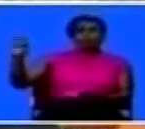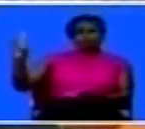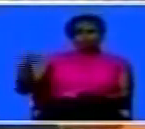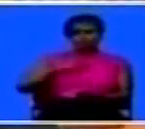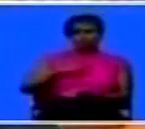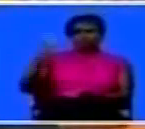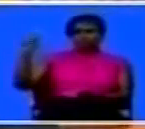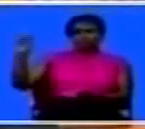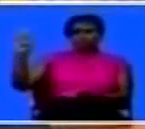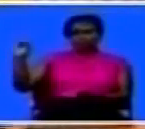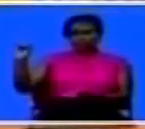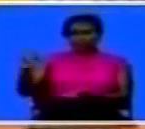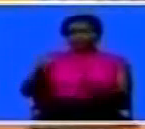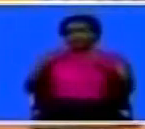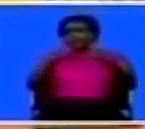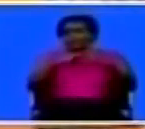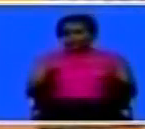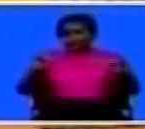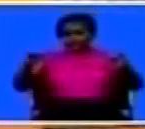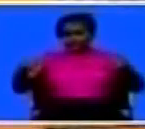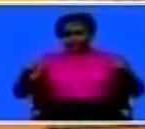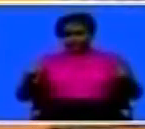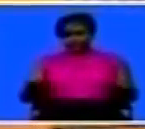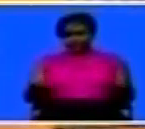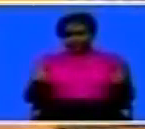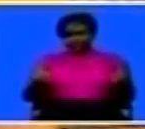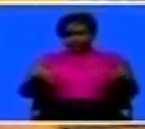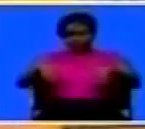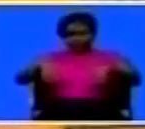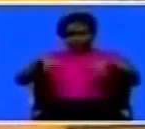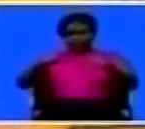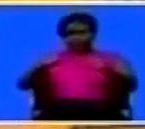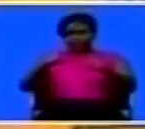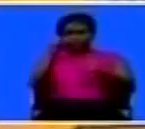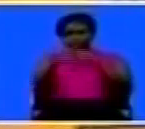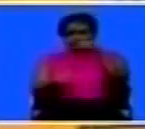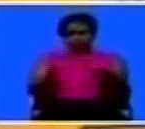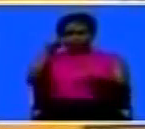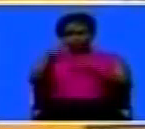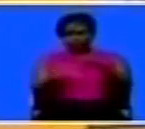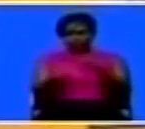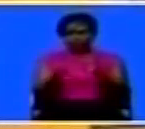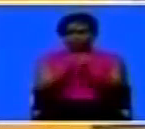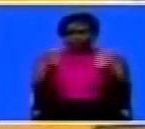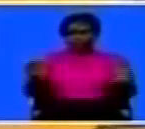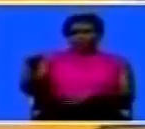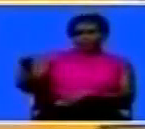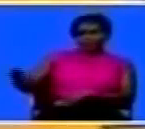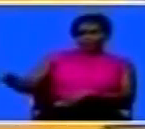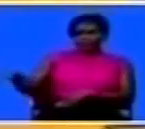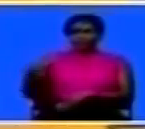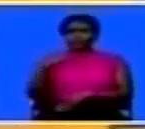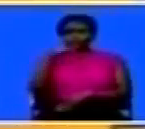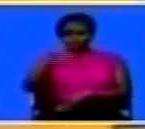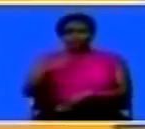Moja kwa moja tunaanza taarifa zetu na taarifa ya mkurugenzi wa mashtaka Keriako Tobiko, ambaye mapema hii leo